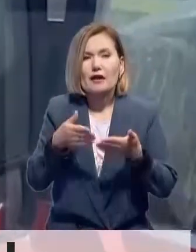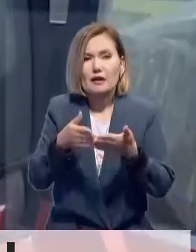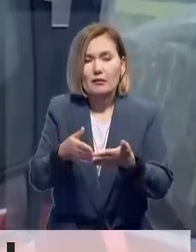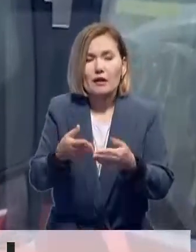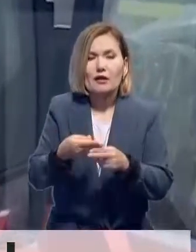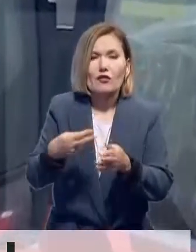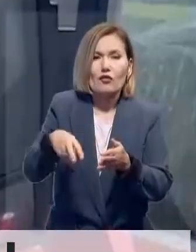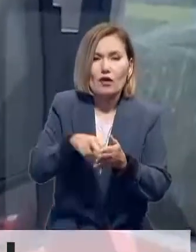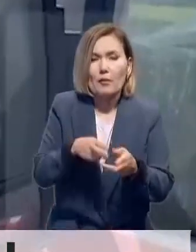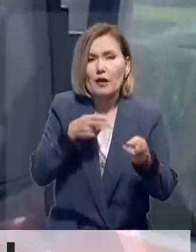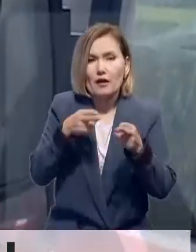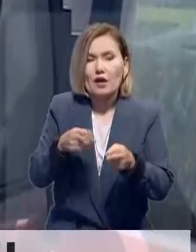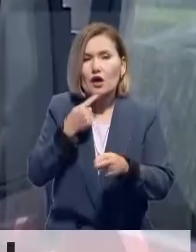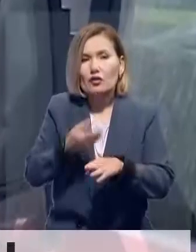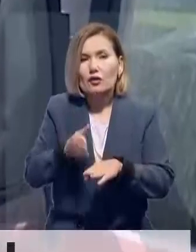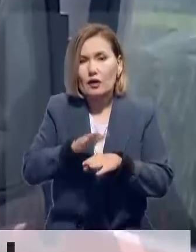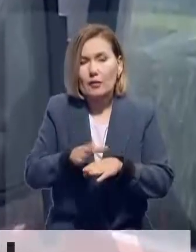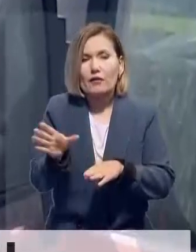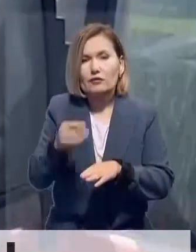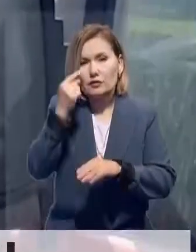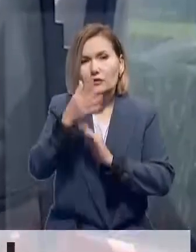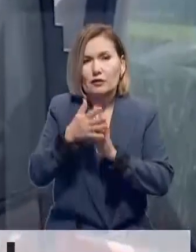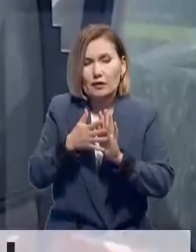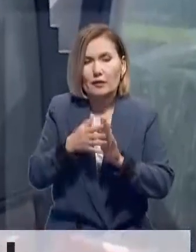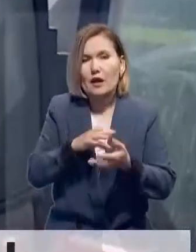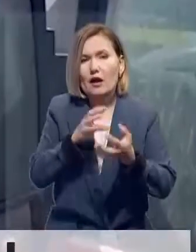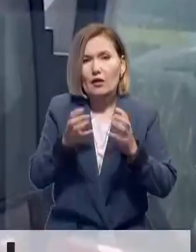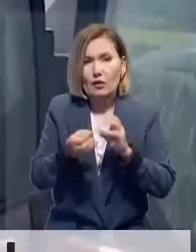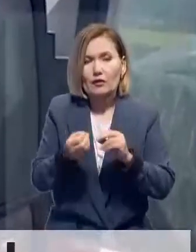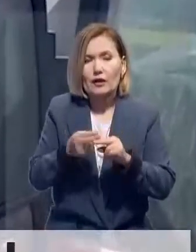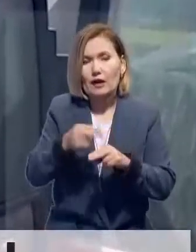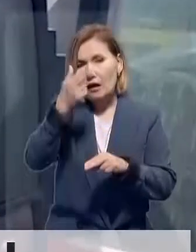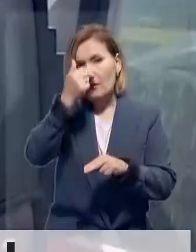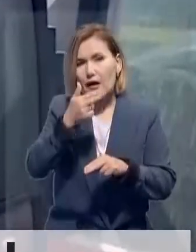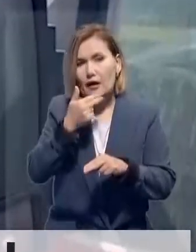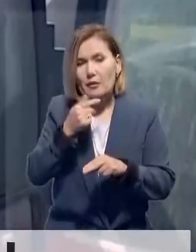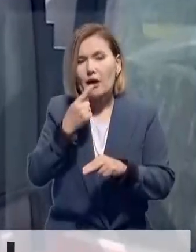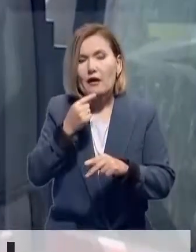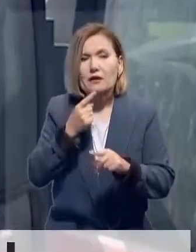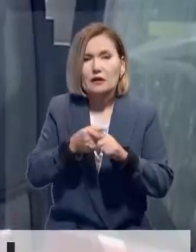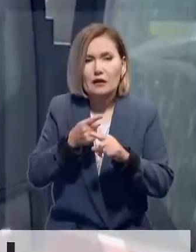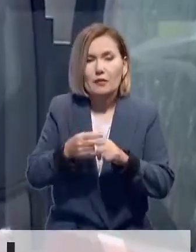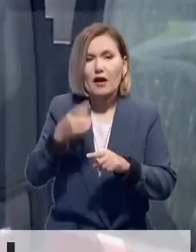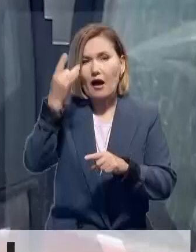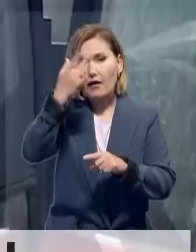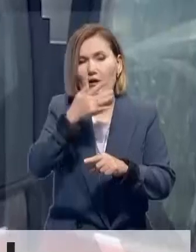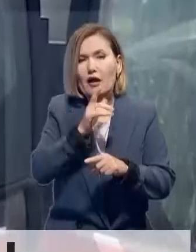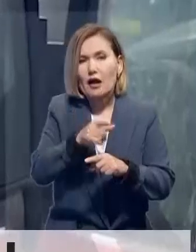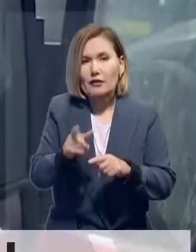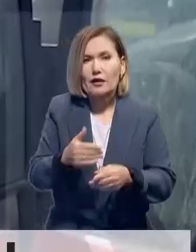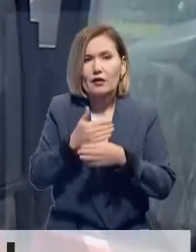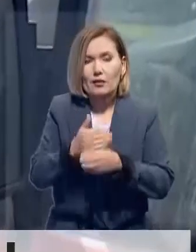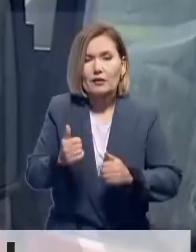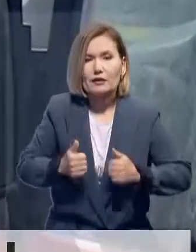келген. Жағдайдың қаншалықты қиын екенін осыдан ақ түсінуге болады. Италиялық Қызыл Крест оларға барынша көмек